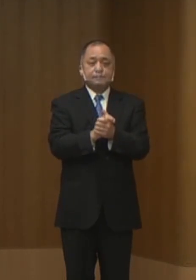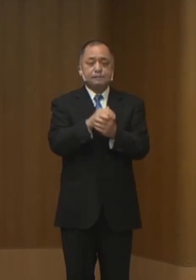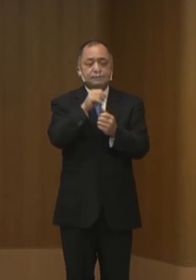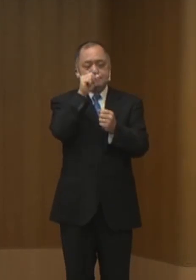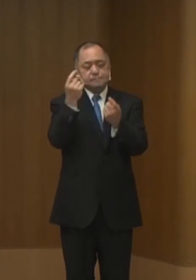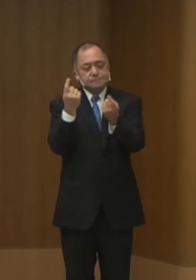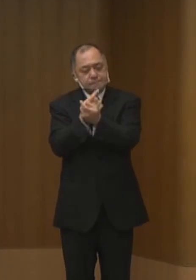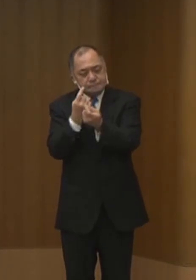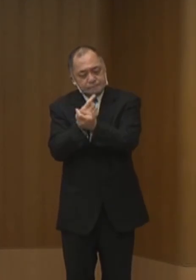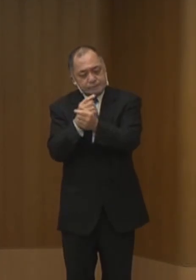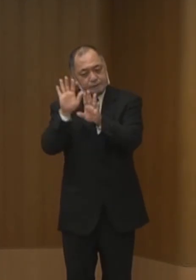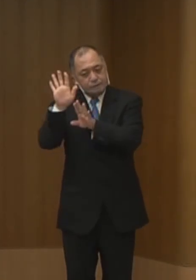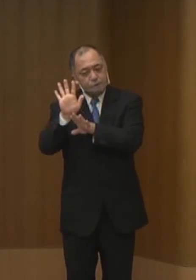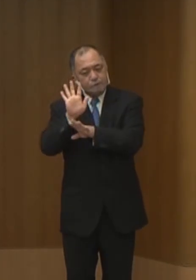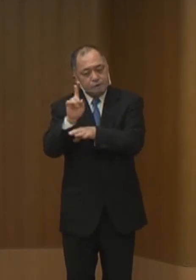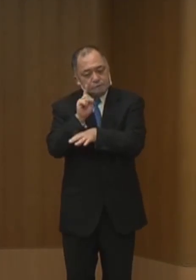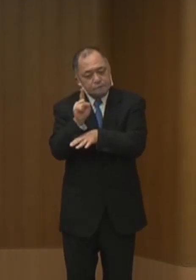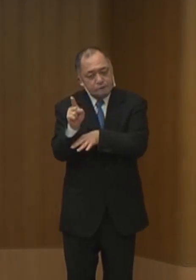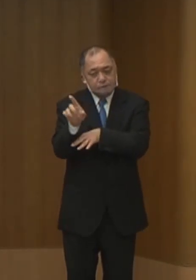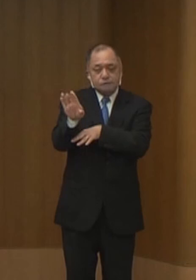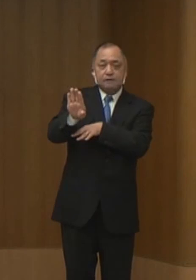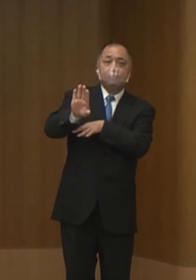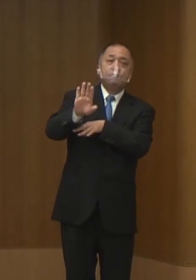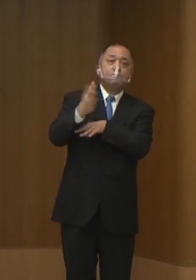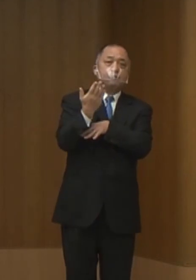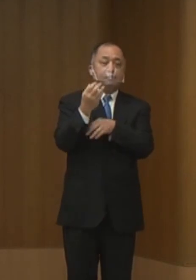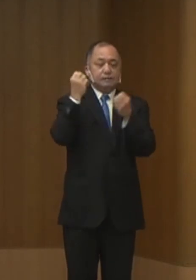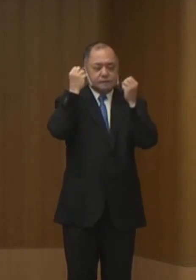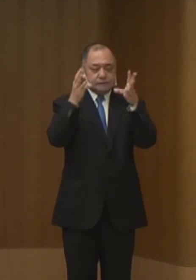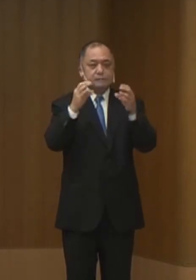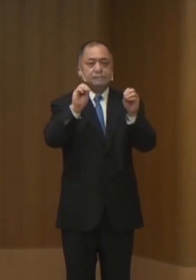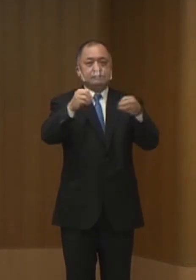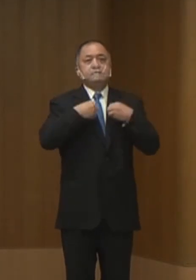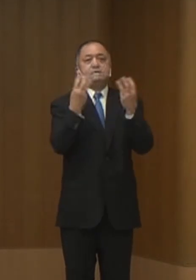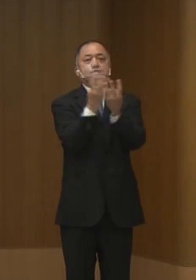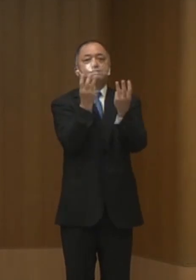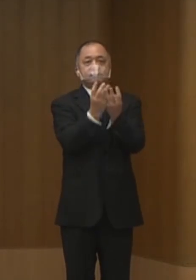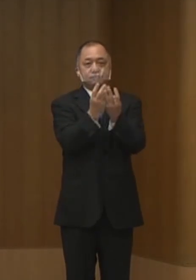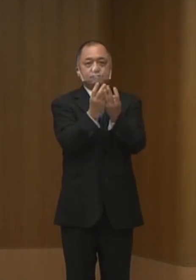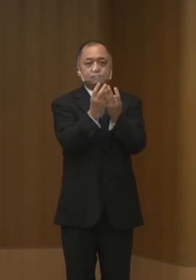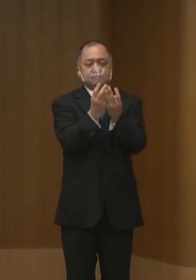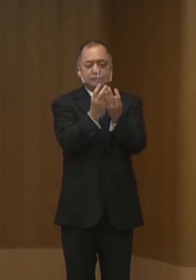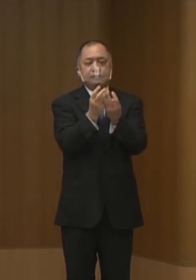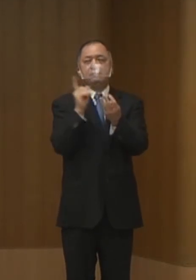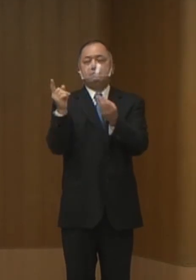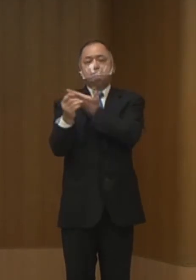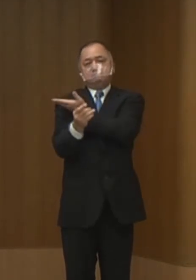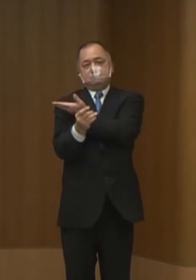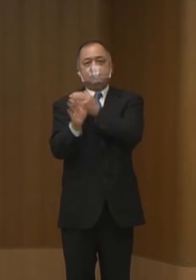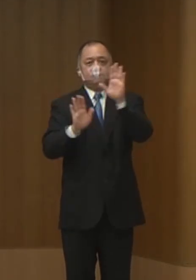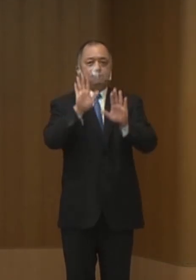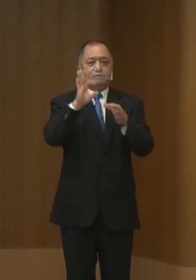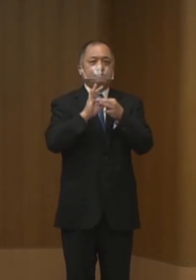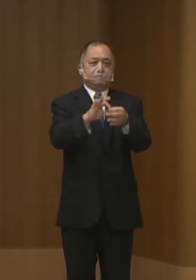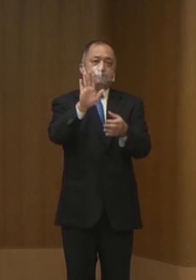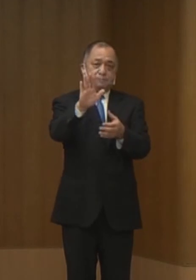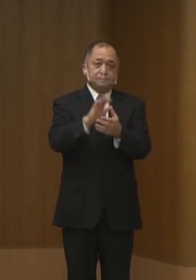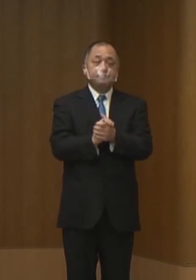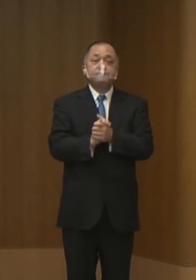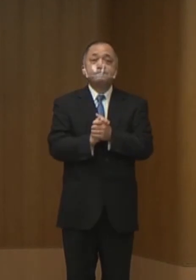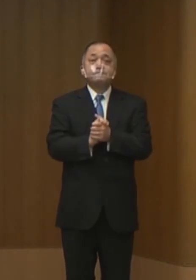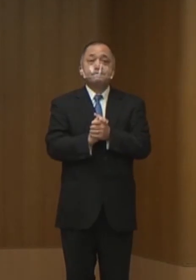の兆しは見られるんですが、こういった新規感染者数の状況であるということであります。